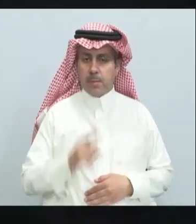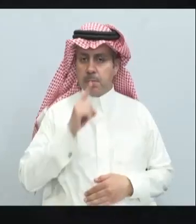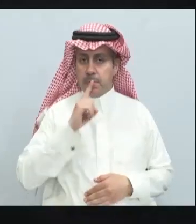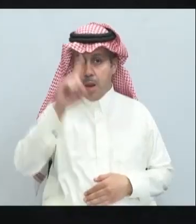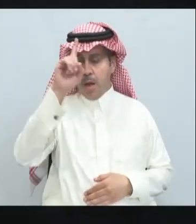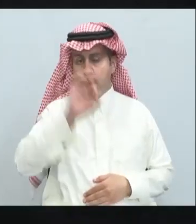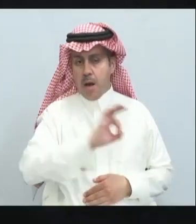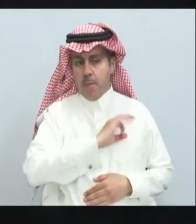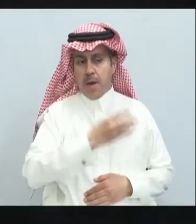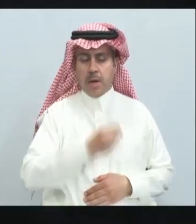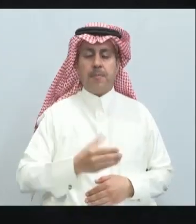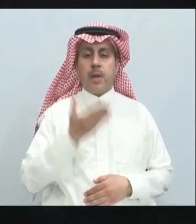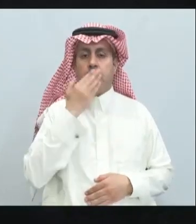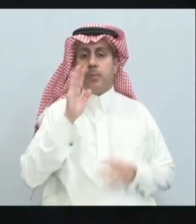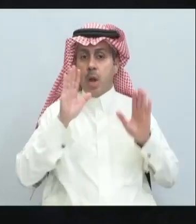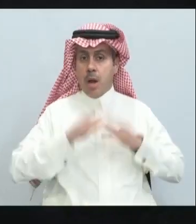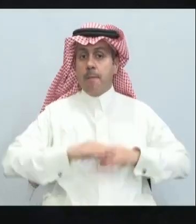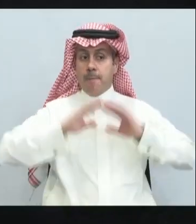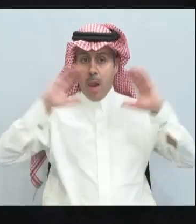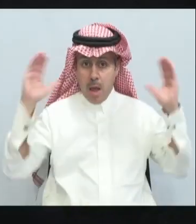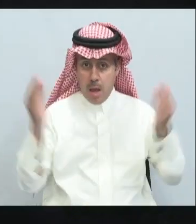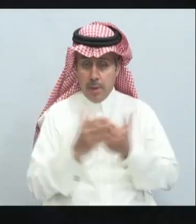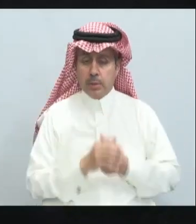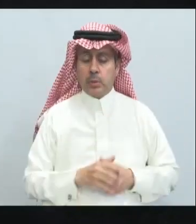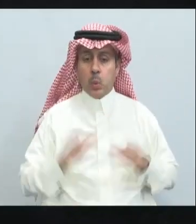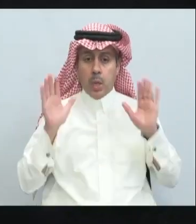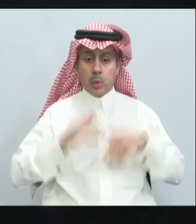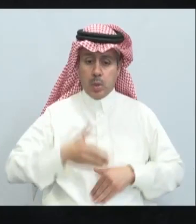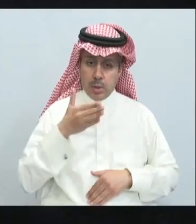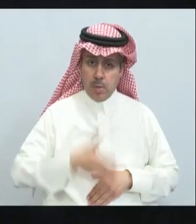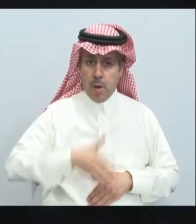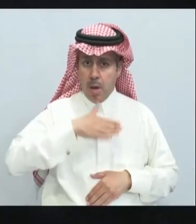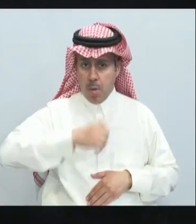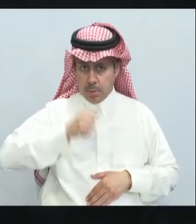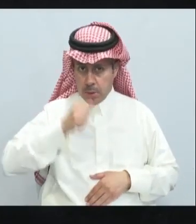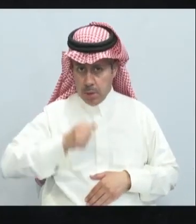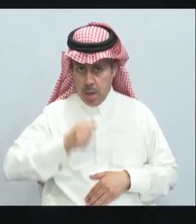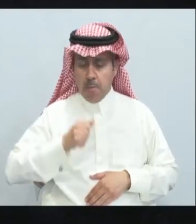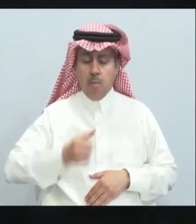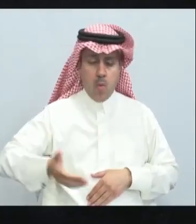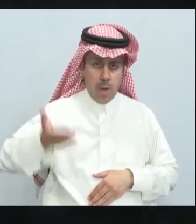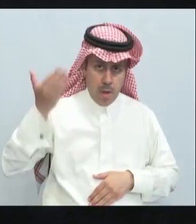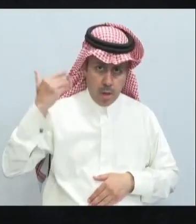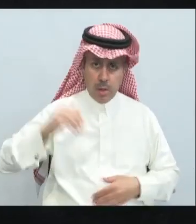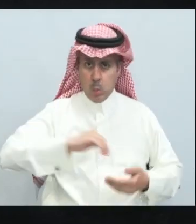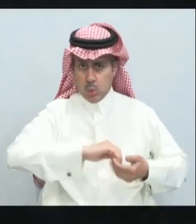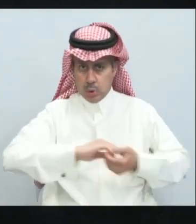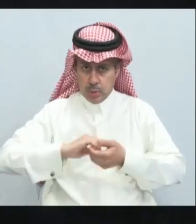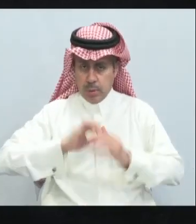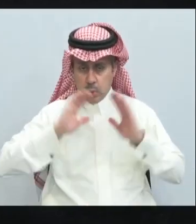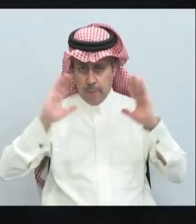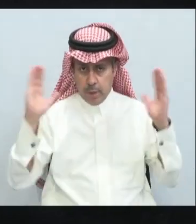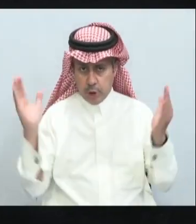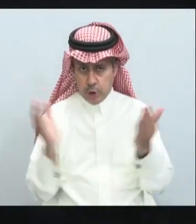بسم الله الرحمن الرحيم الحمد لله رب العالمين واصلي واسلم على خير خلق الله اجمعين نبينا محمد وعلى